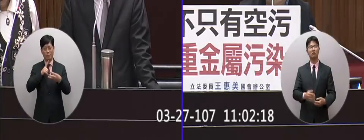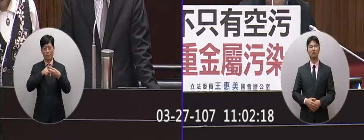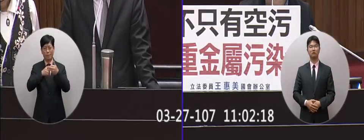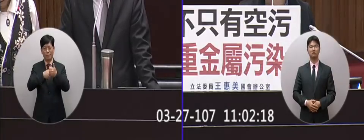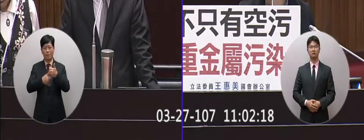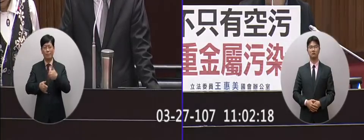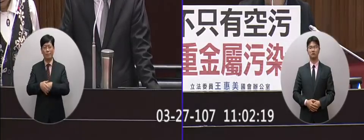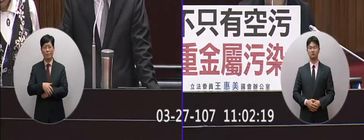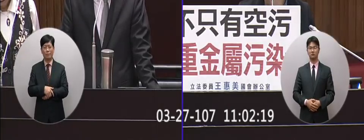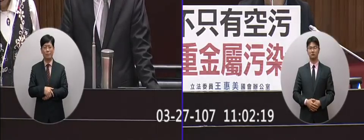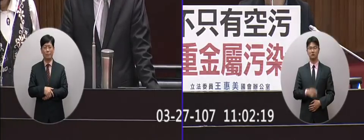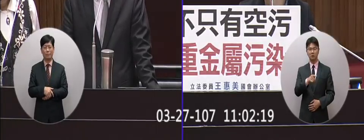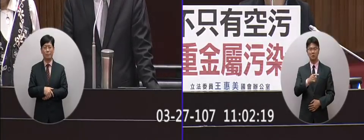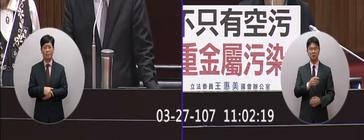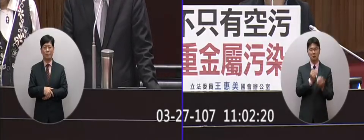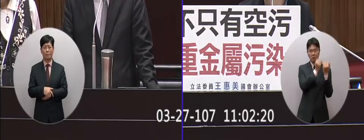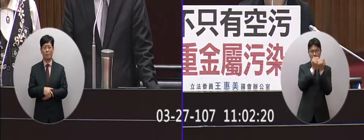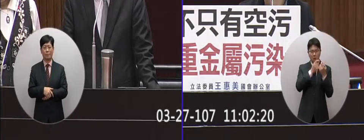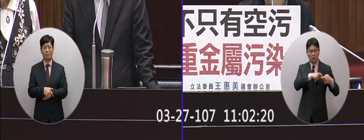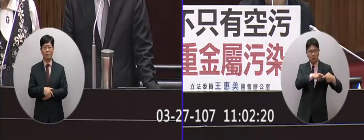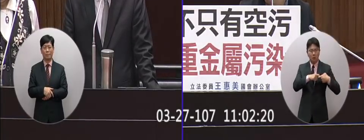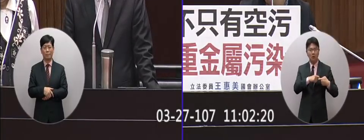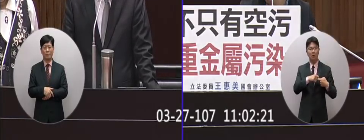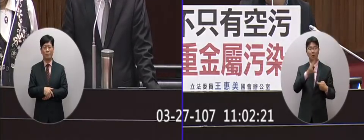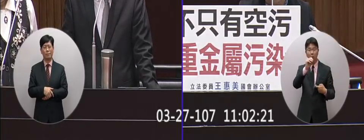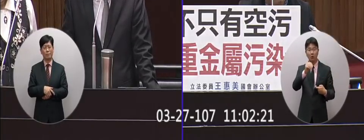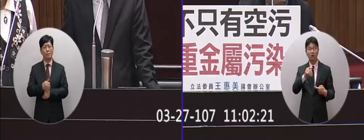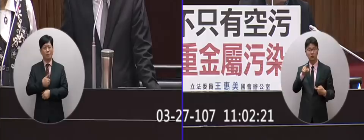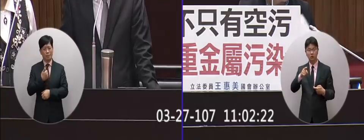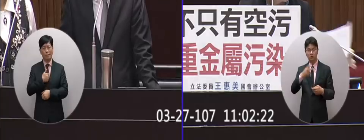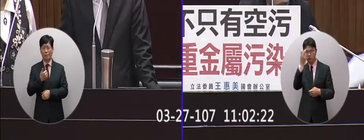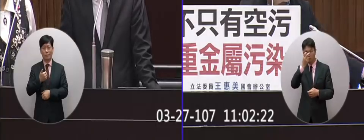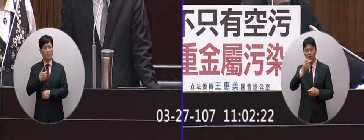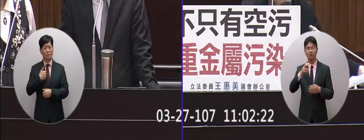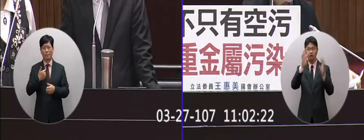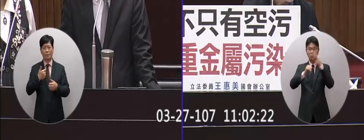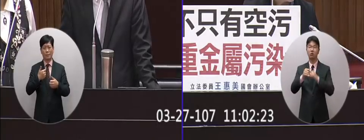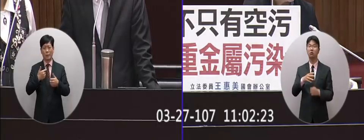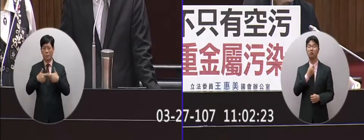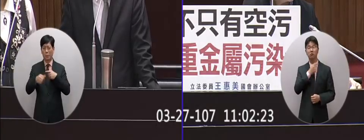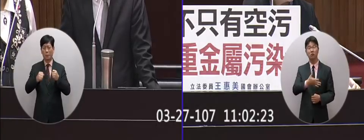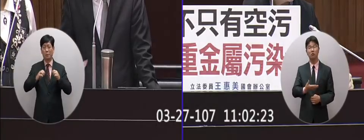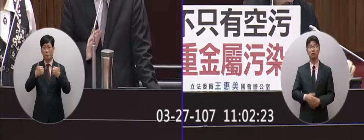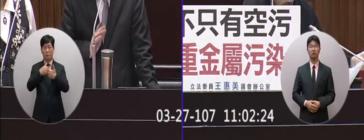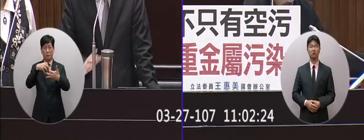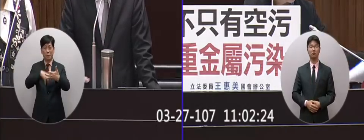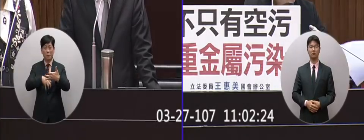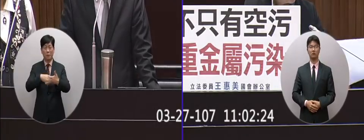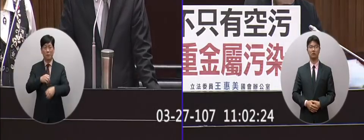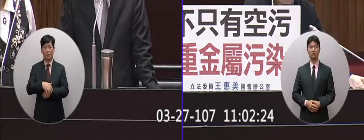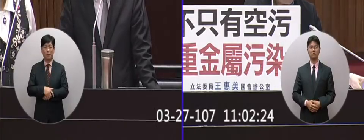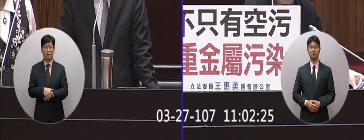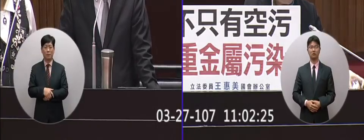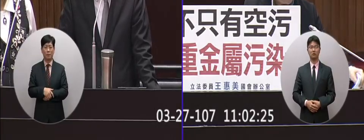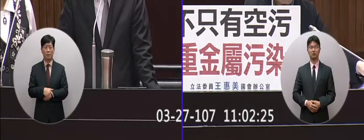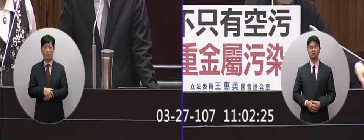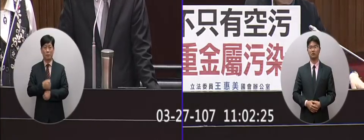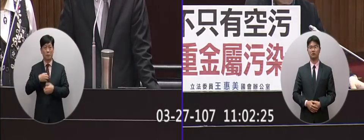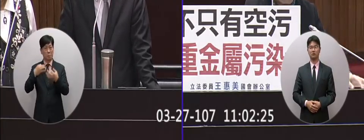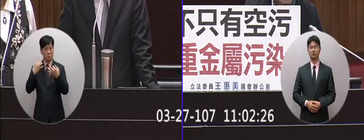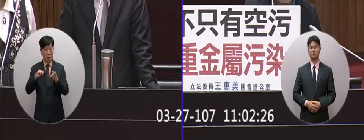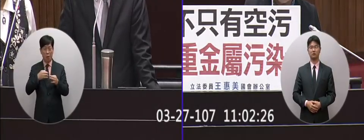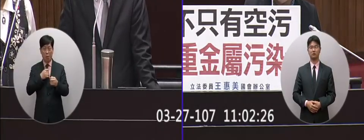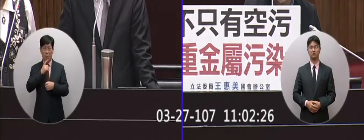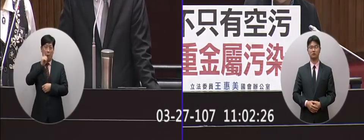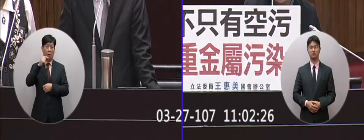哈， 有没有共犯结构？要不要查一下？ 王委员，其实我们不疑啦哈，在国会就很简单的